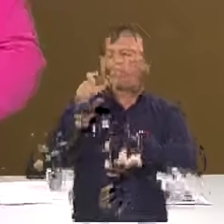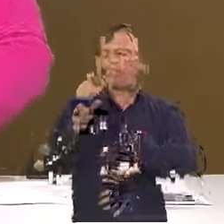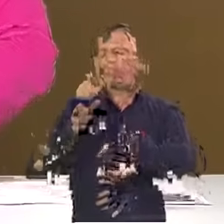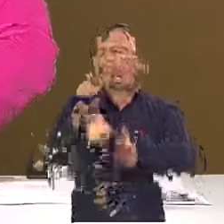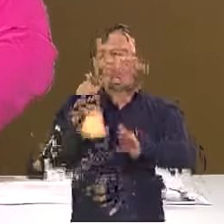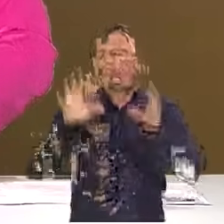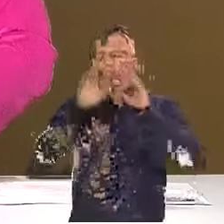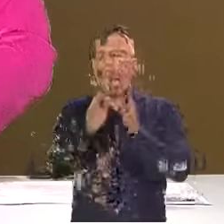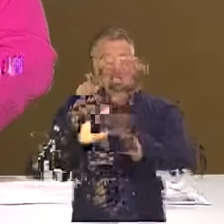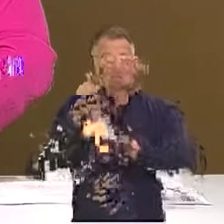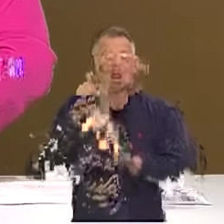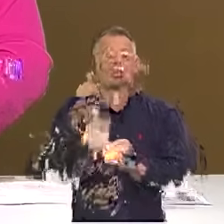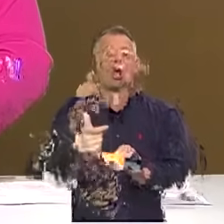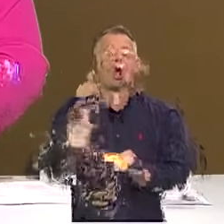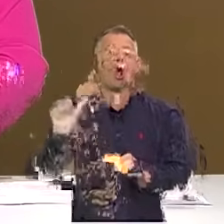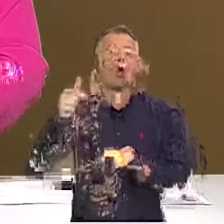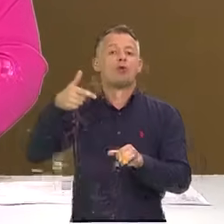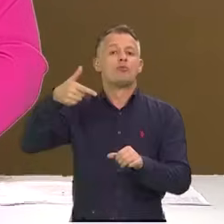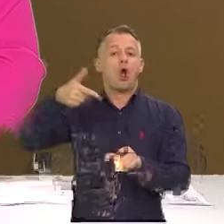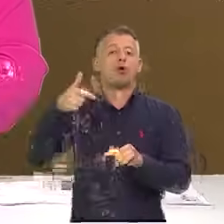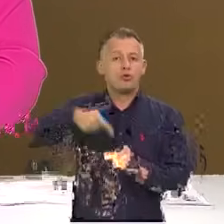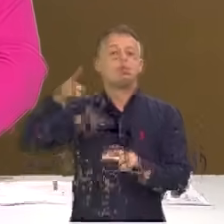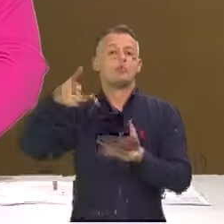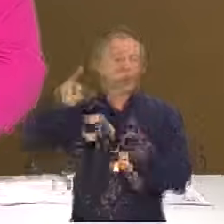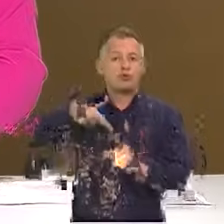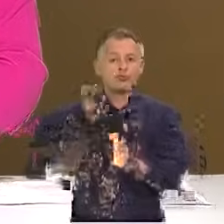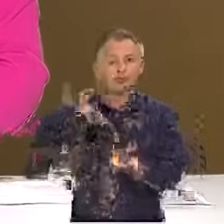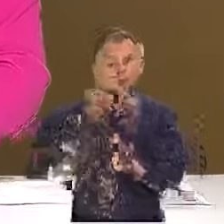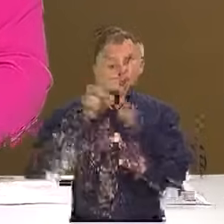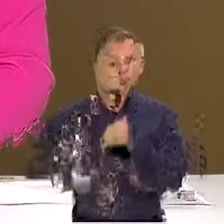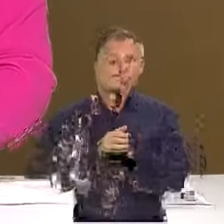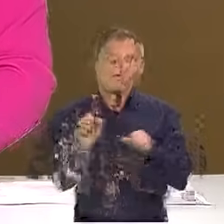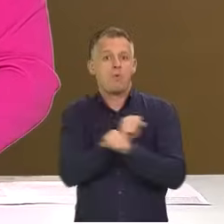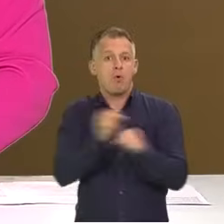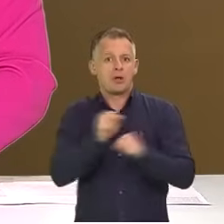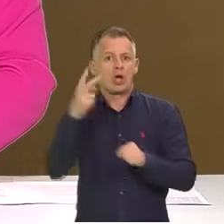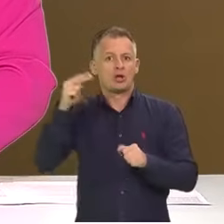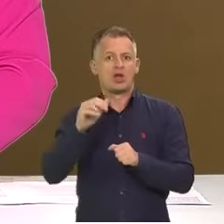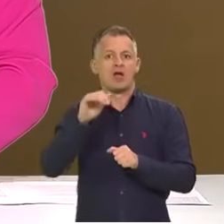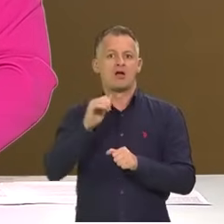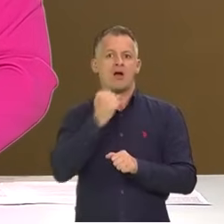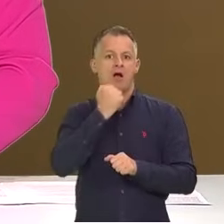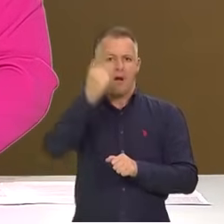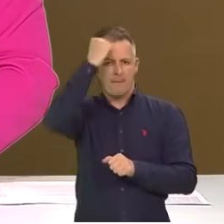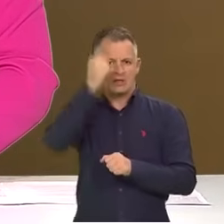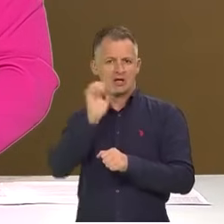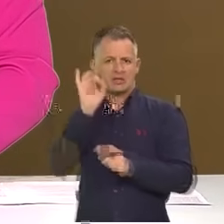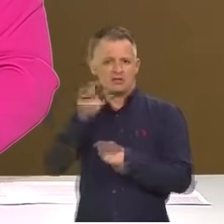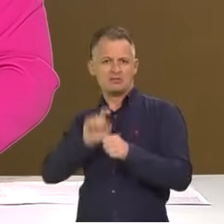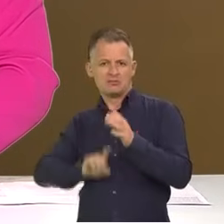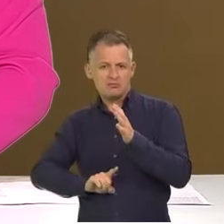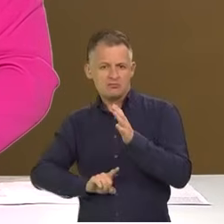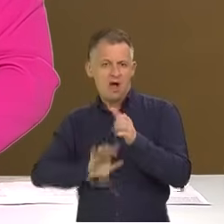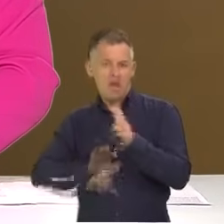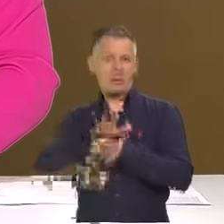termina combustibilul necesar pentru aprovizionare. Între timp, bombardamentele continuă. Hamas a lansat cel mai agresiv atac cu rachete asupra